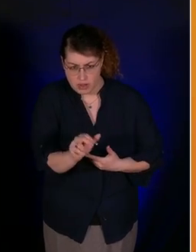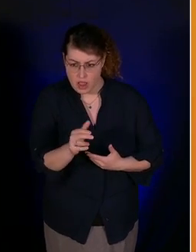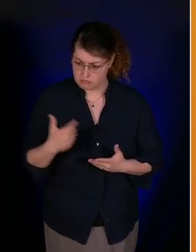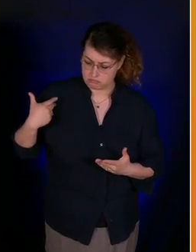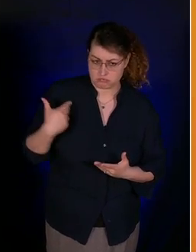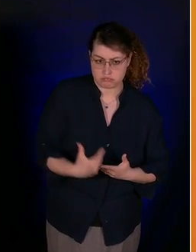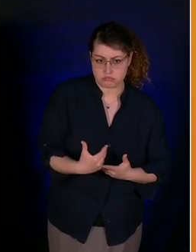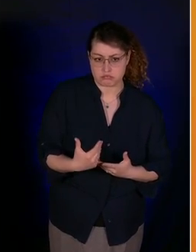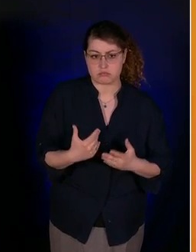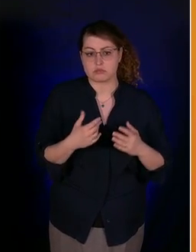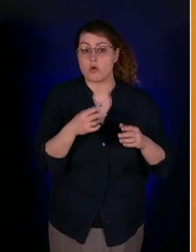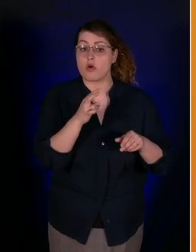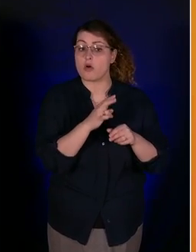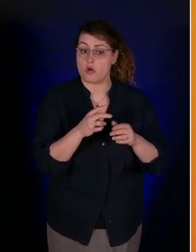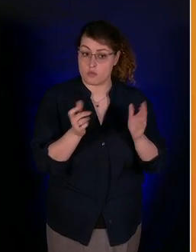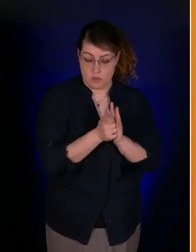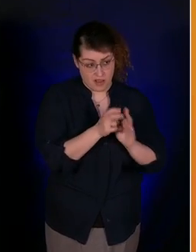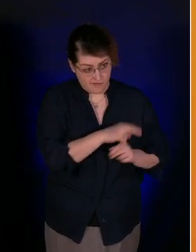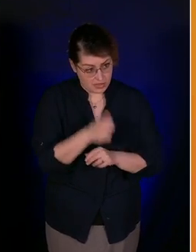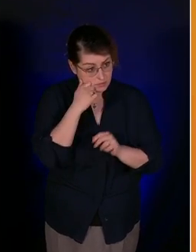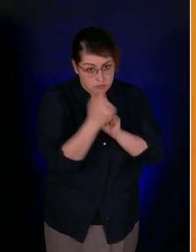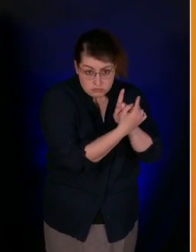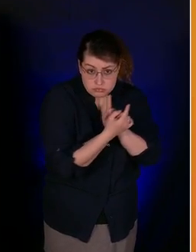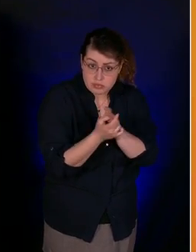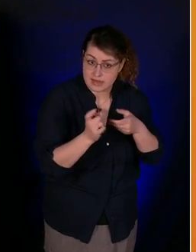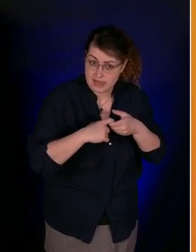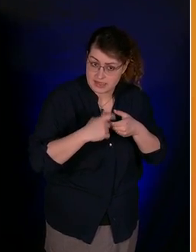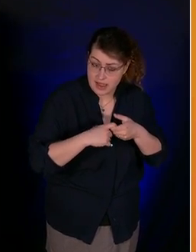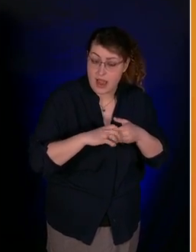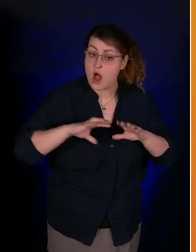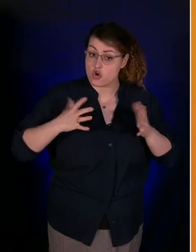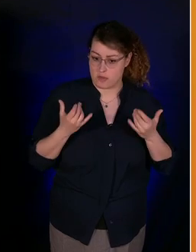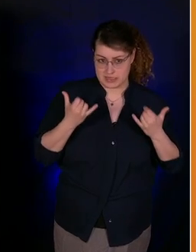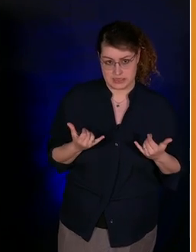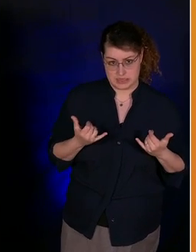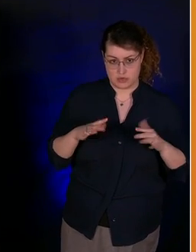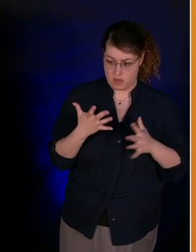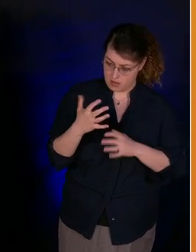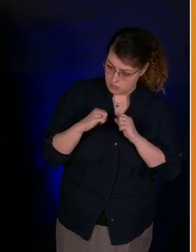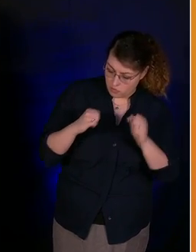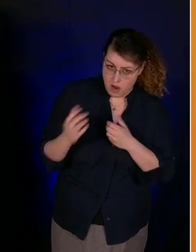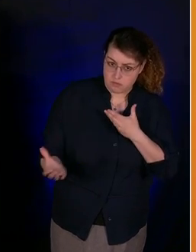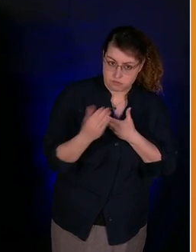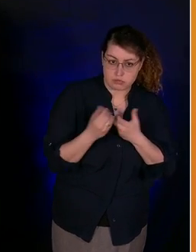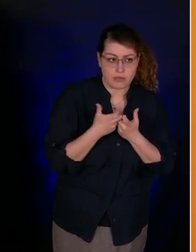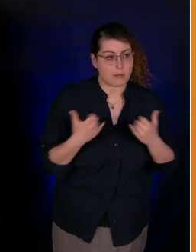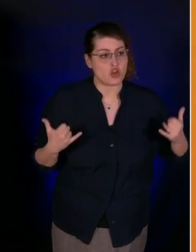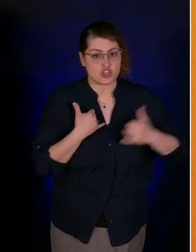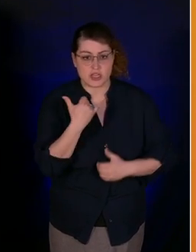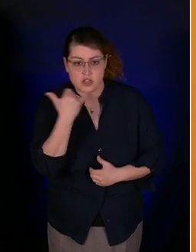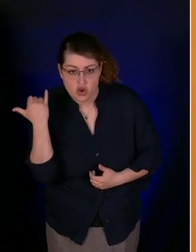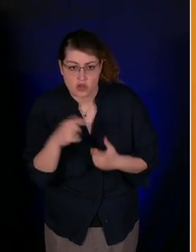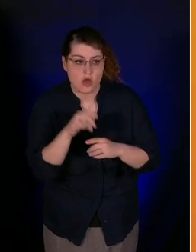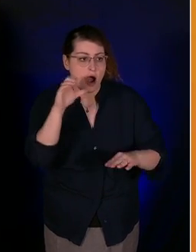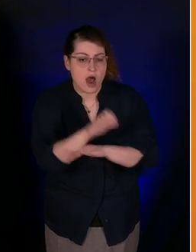durant ma visite des syndicats, c'est tout d'abord comment la CGT doit-elle intégrer les différents mouvements, que ce soit Gilets jaunes,